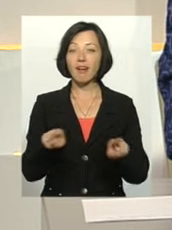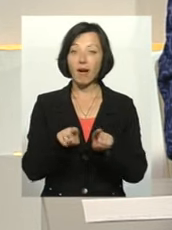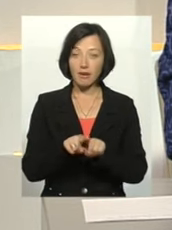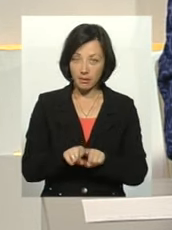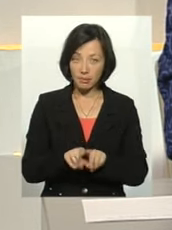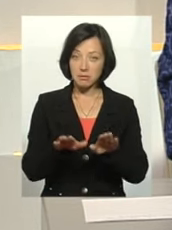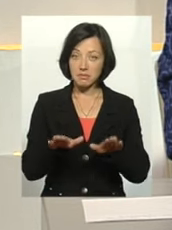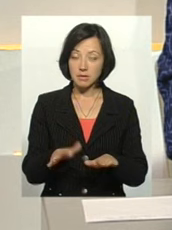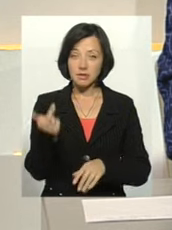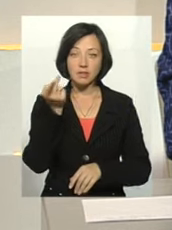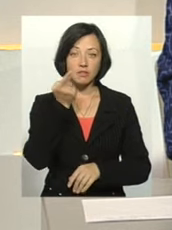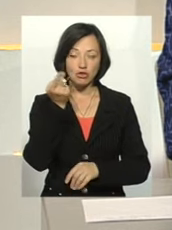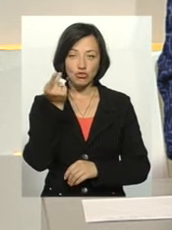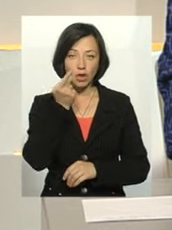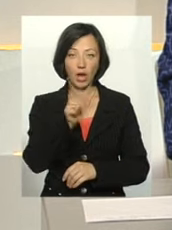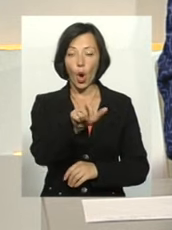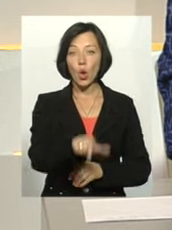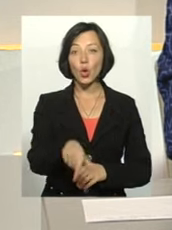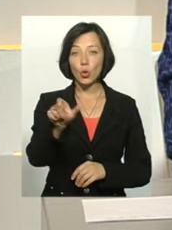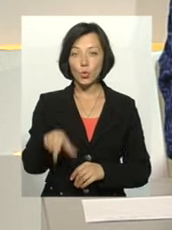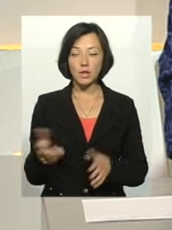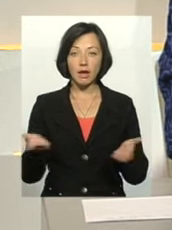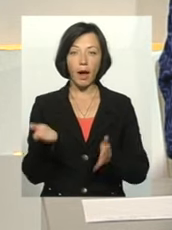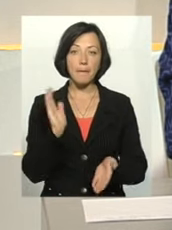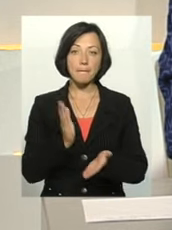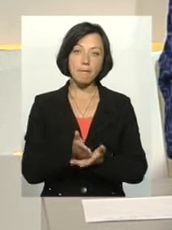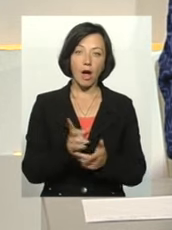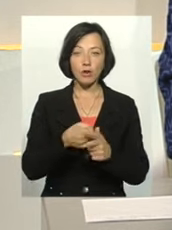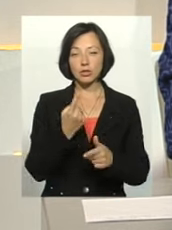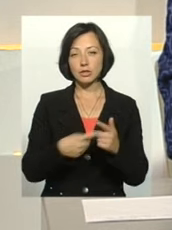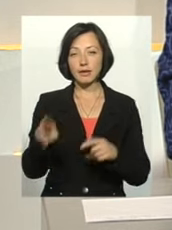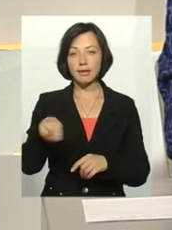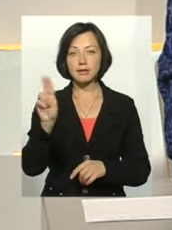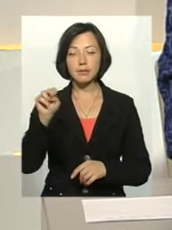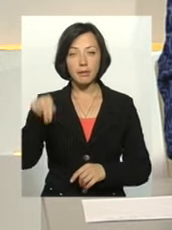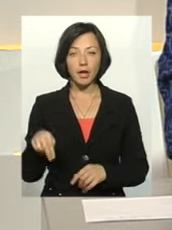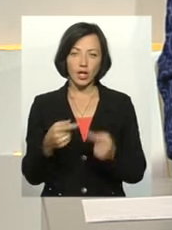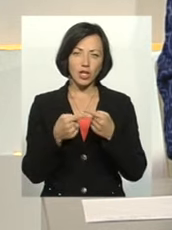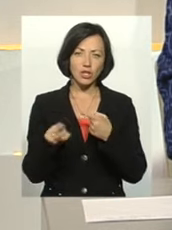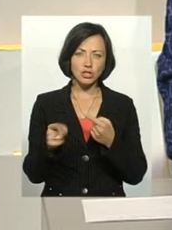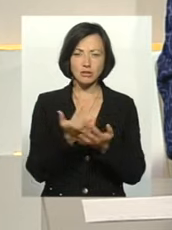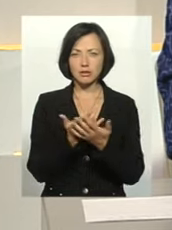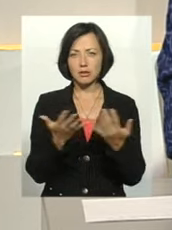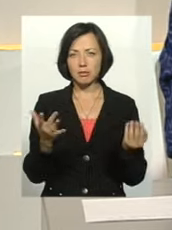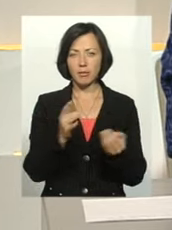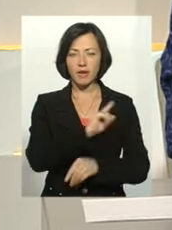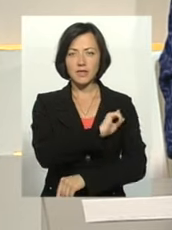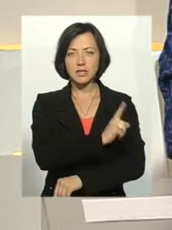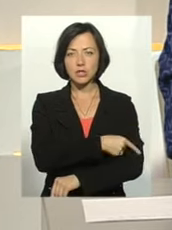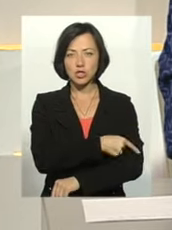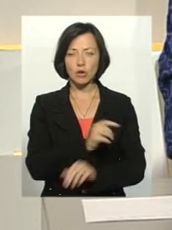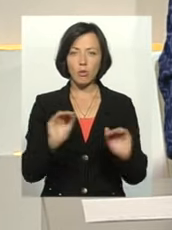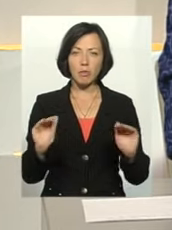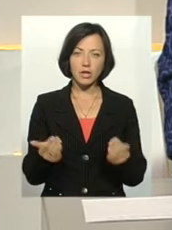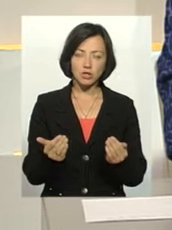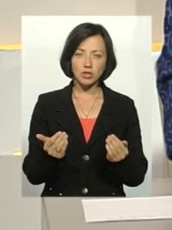пунктах зазвичай люди, які мають чи то ДЦП, чи то будь-які інші фізіологічні